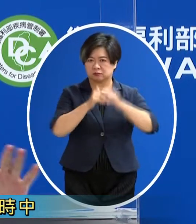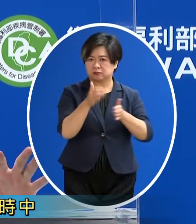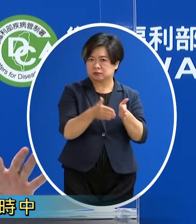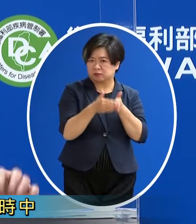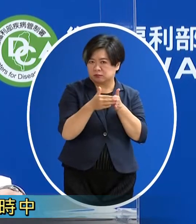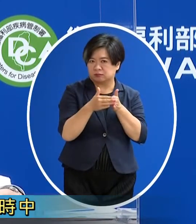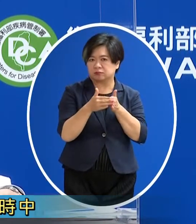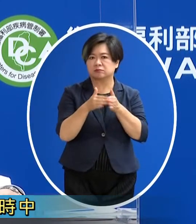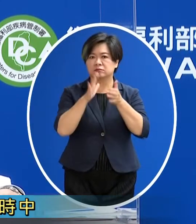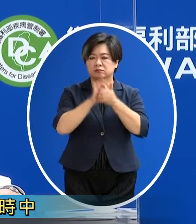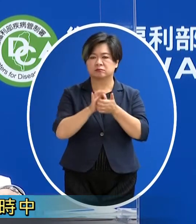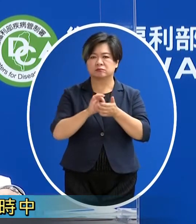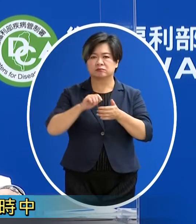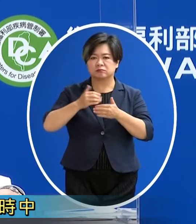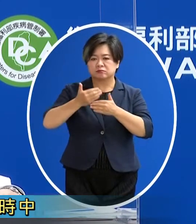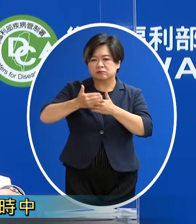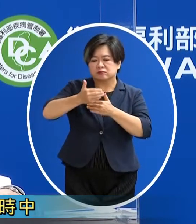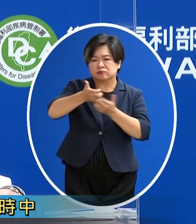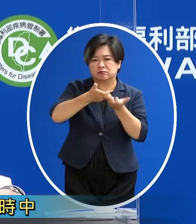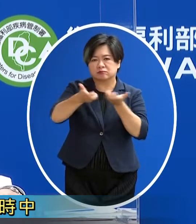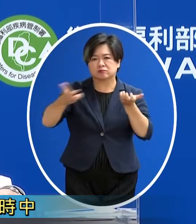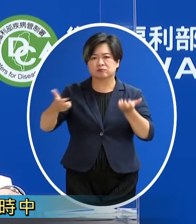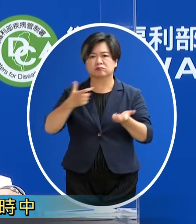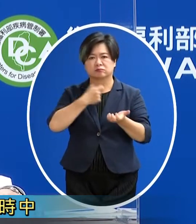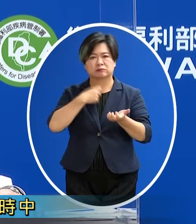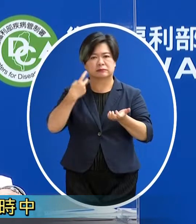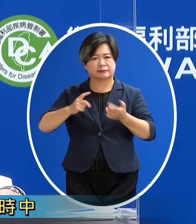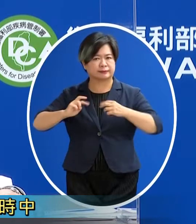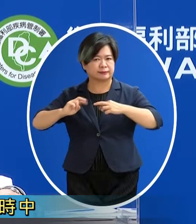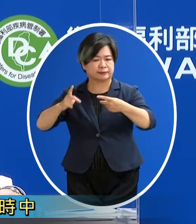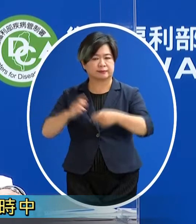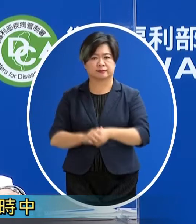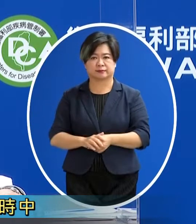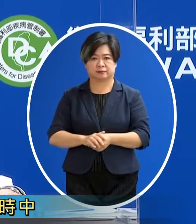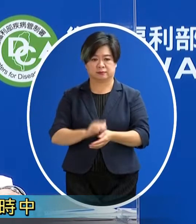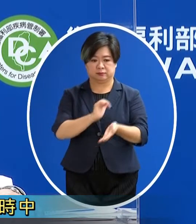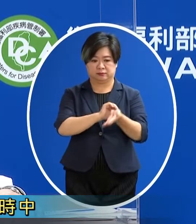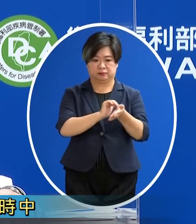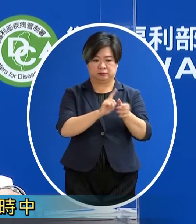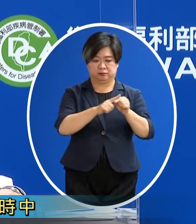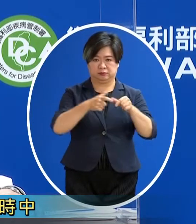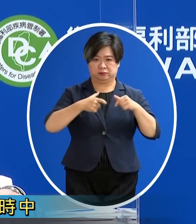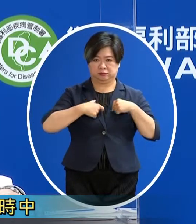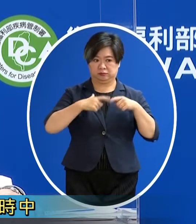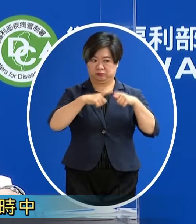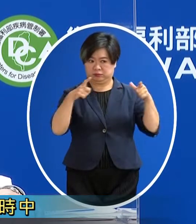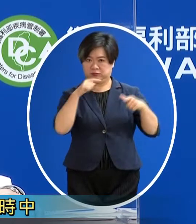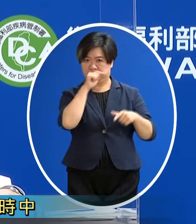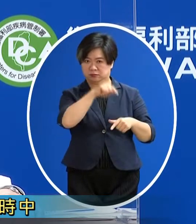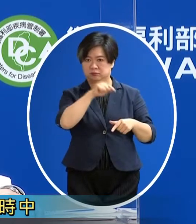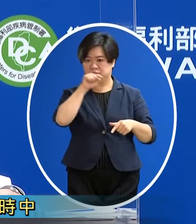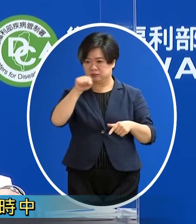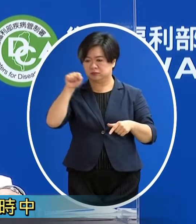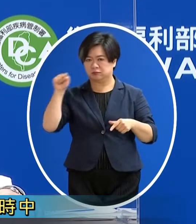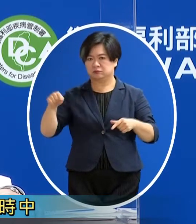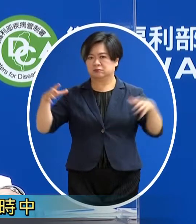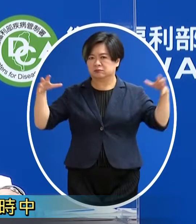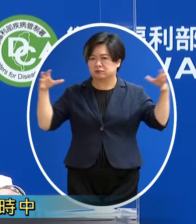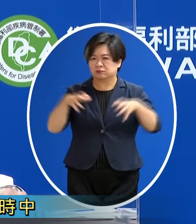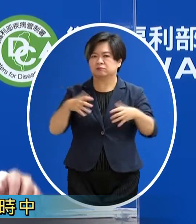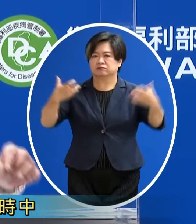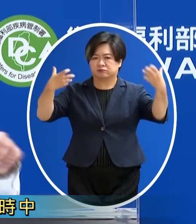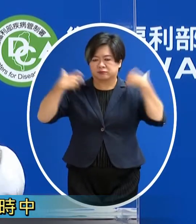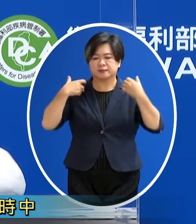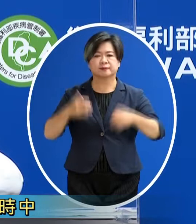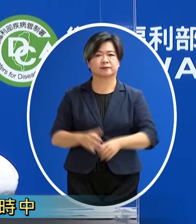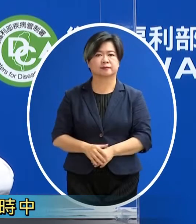我们把后续的分配把它做得更好，让大家各个医学中心都来承担哦共同的责任来